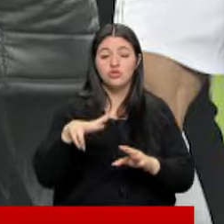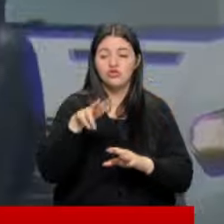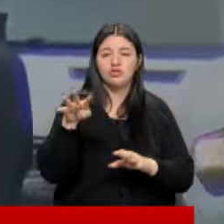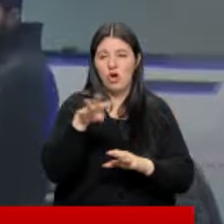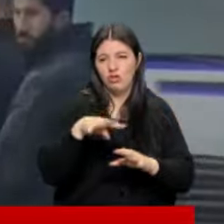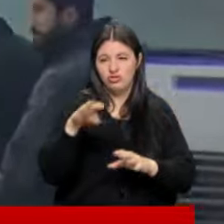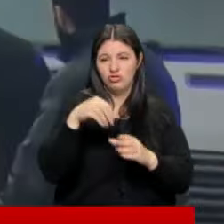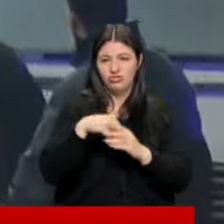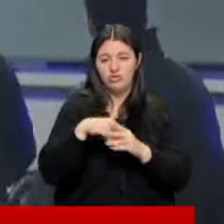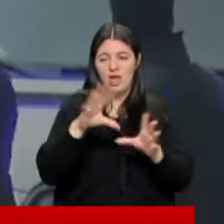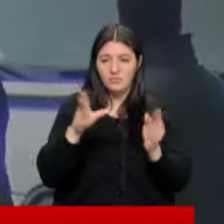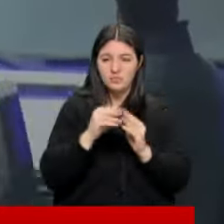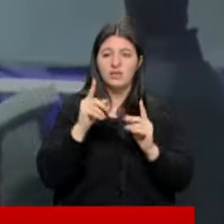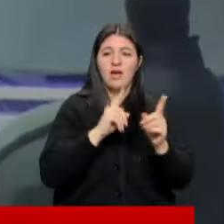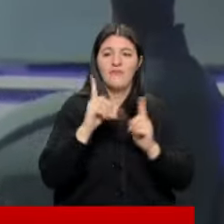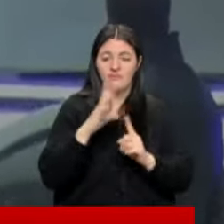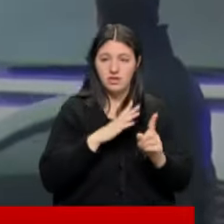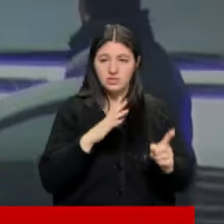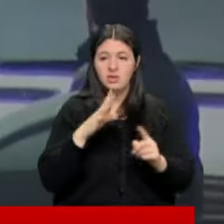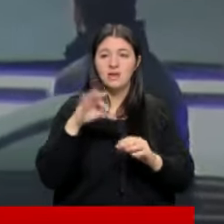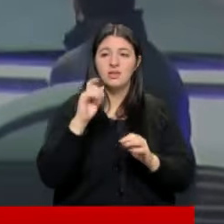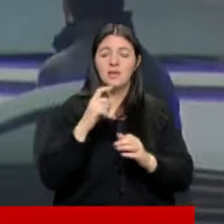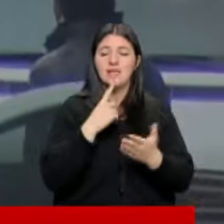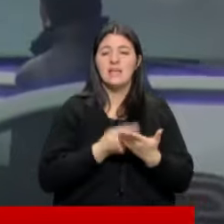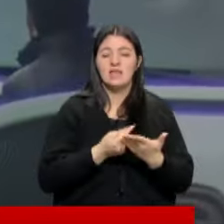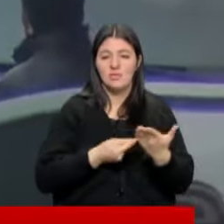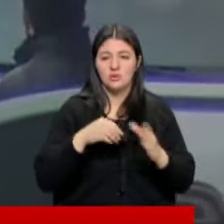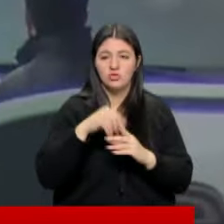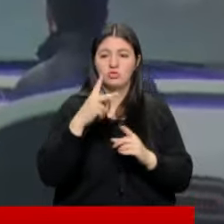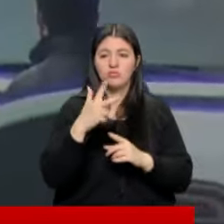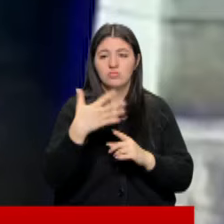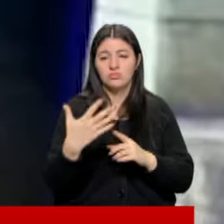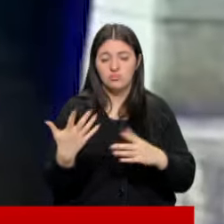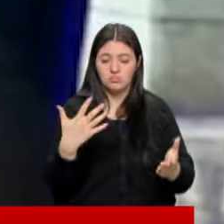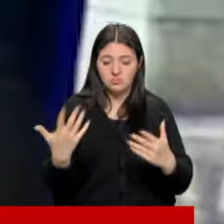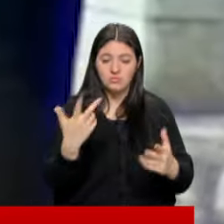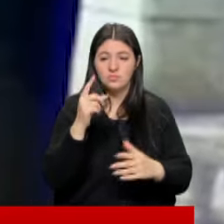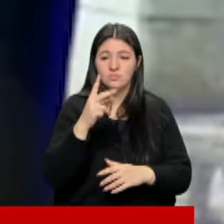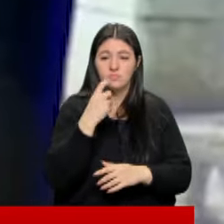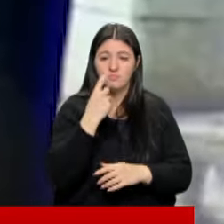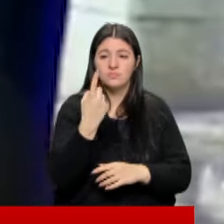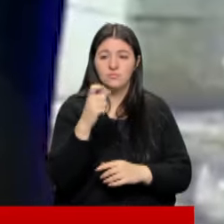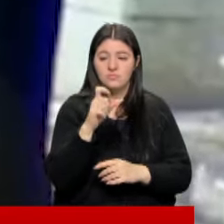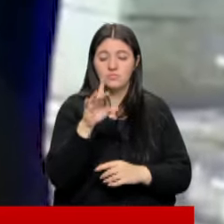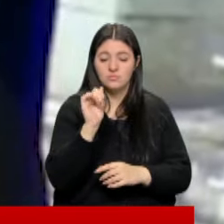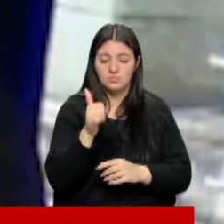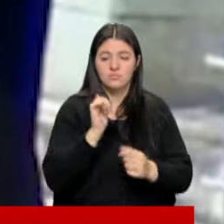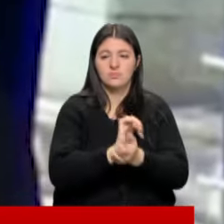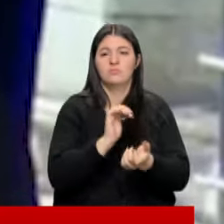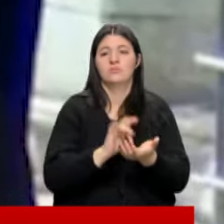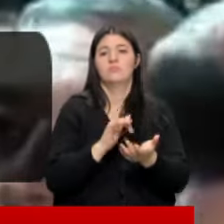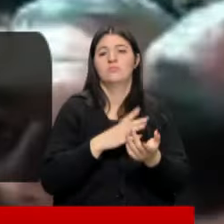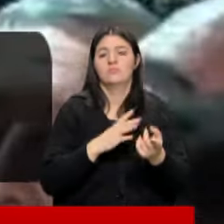sanık için dava günüydü. Faruk Koca hakkında hazırlanan iddianamede 3 ayrı suçtan 13 yıl 1 ay 15 gün hapis